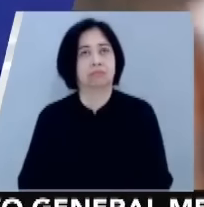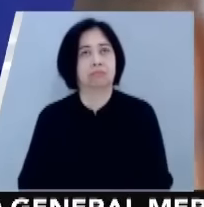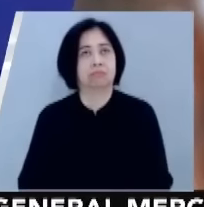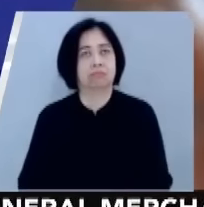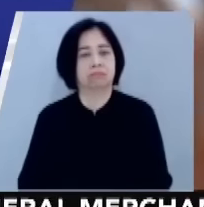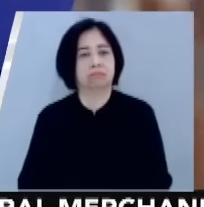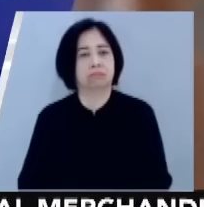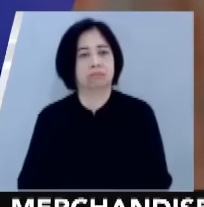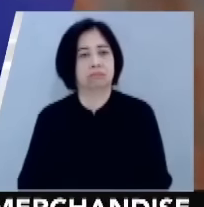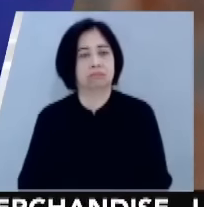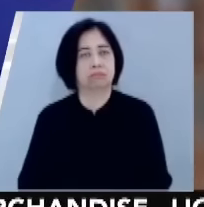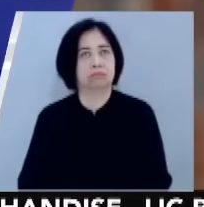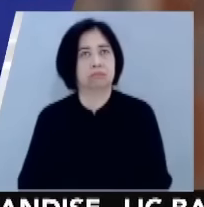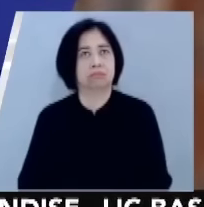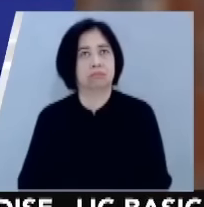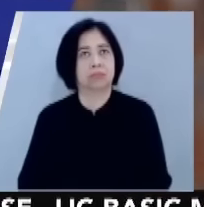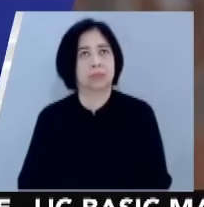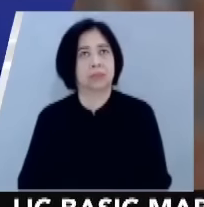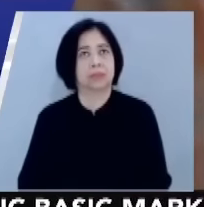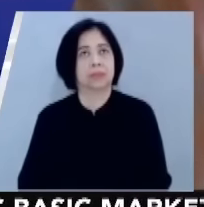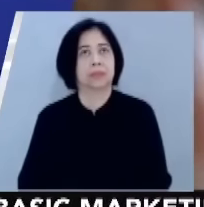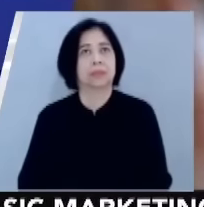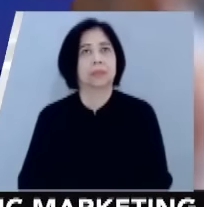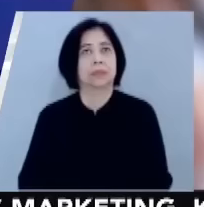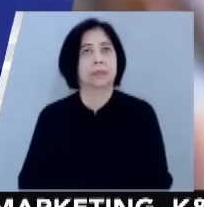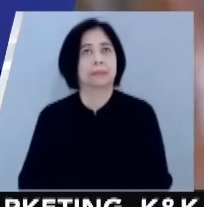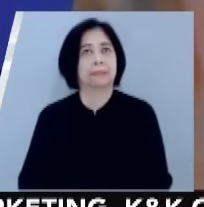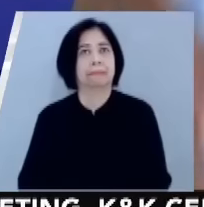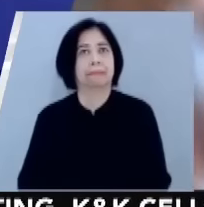Nalit. Ha? Nalit. Ano ka nalit?